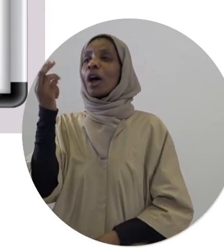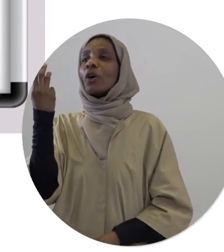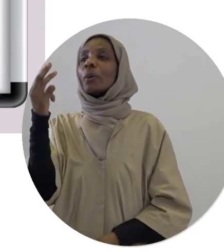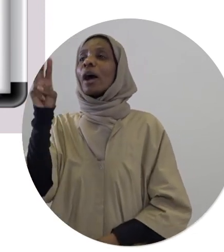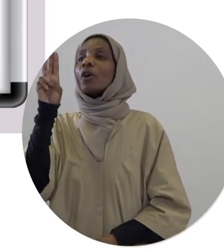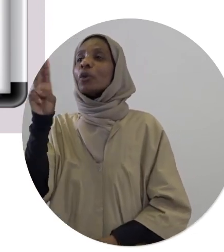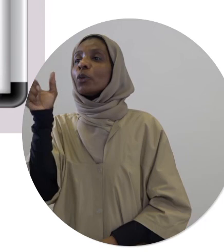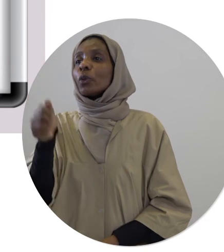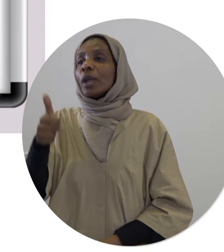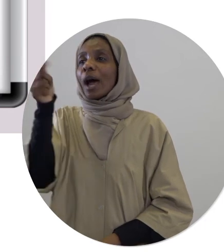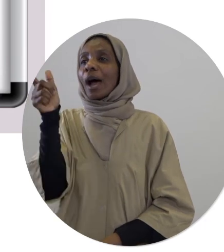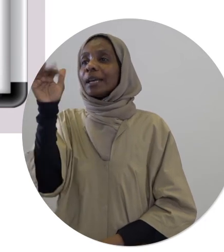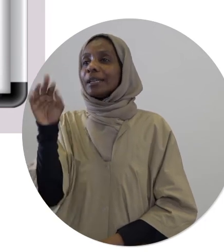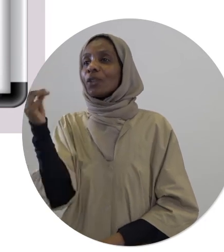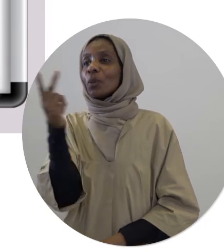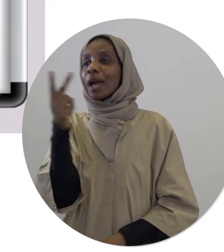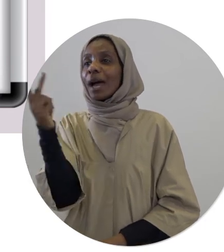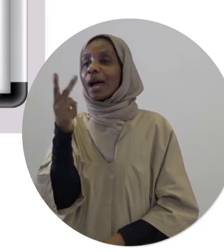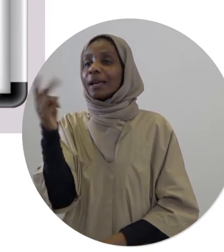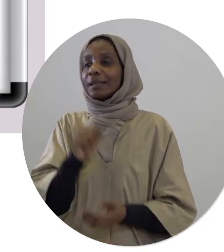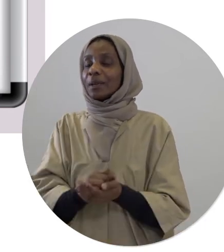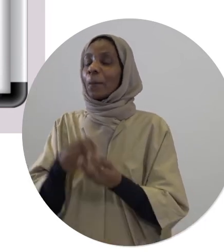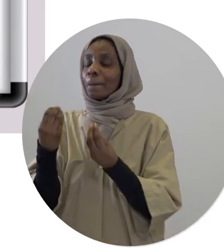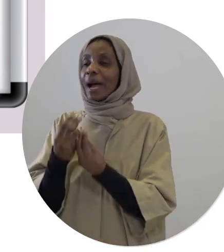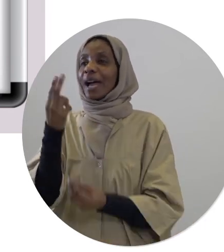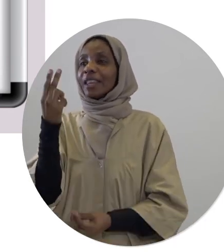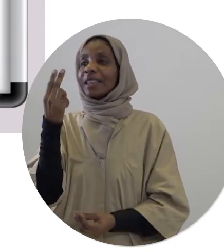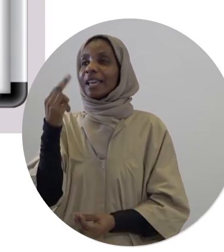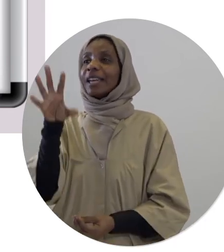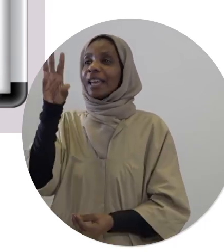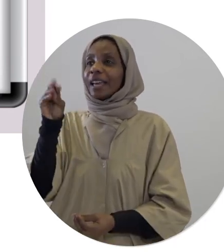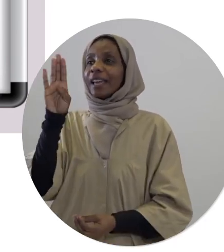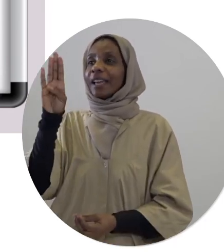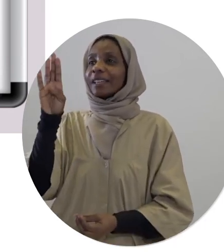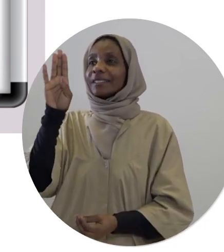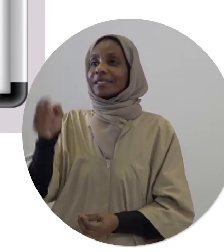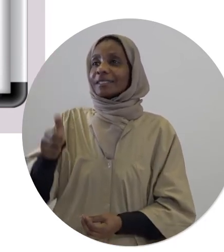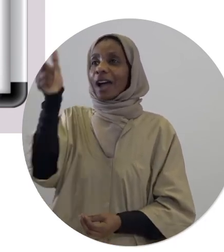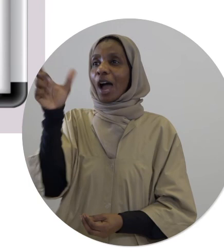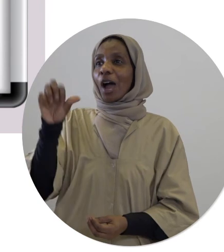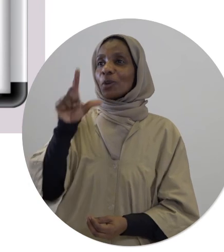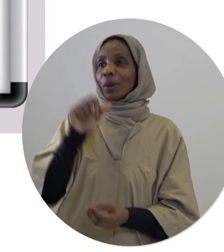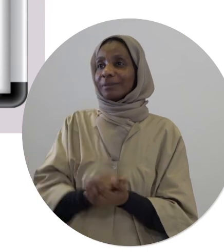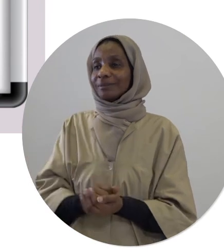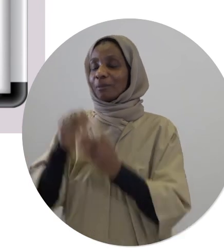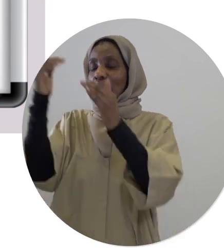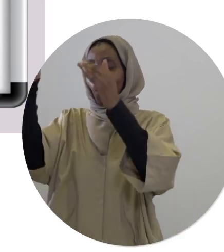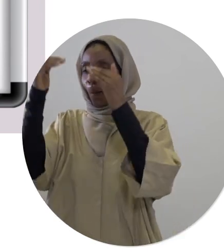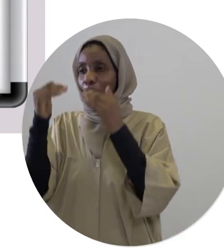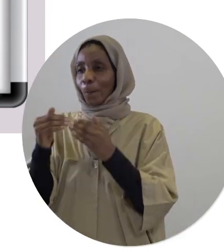تفرعين، 3-4 ثنائي ميثيل 2 هيكسانول. المثال الذي